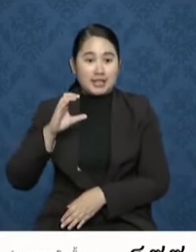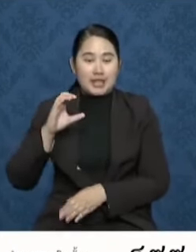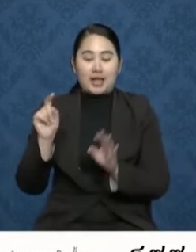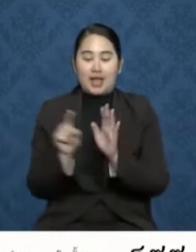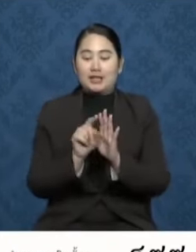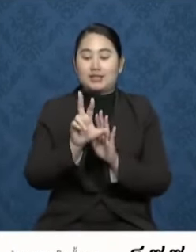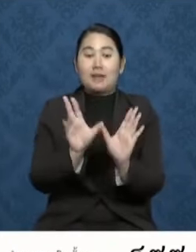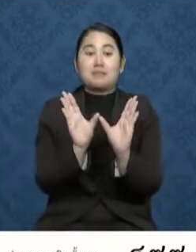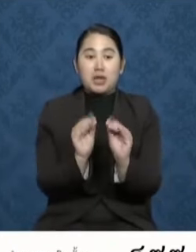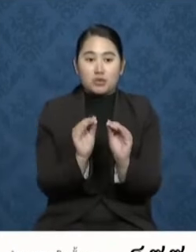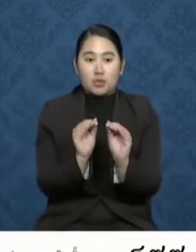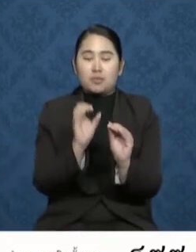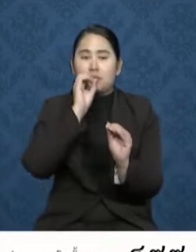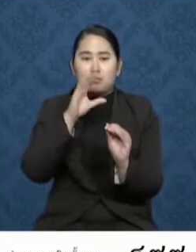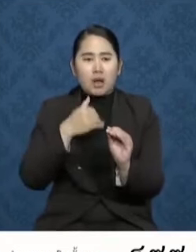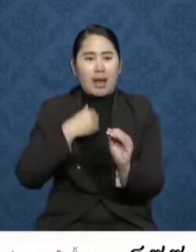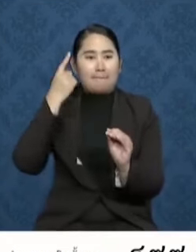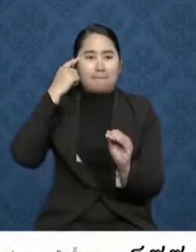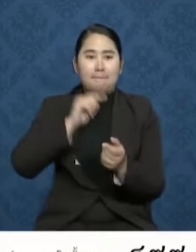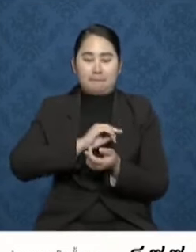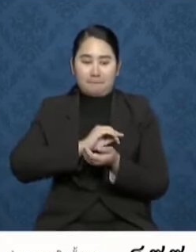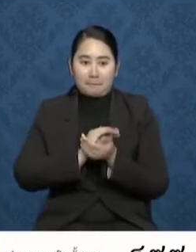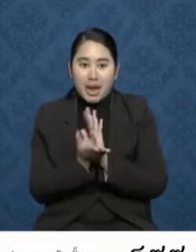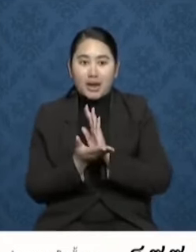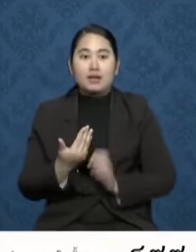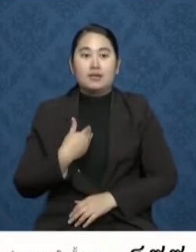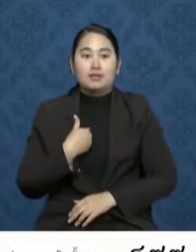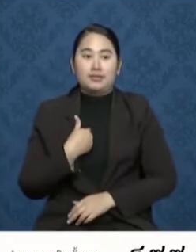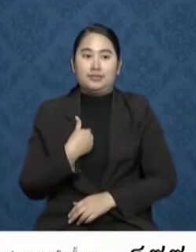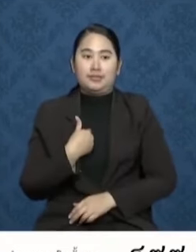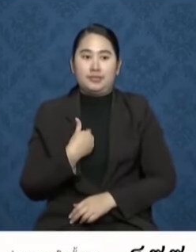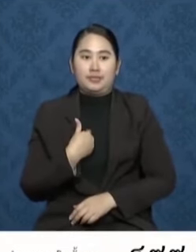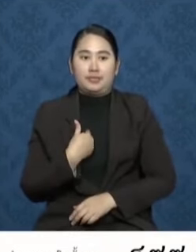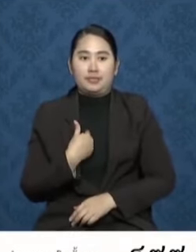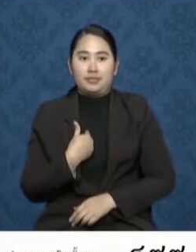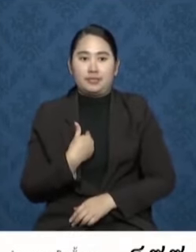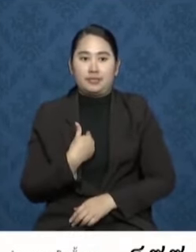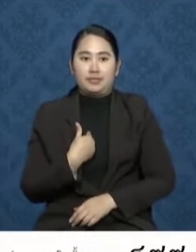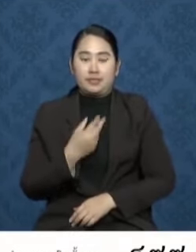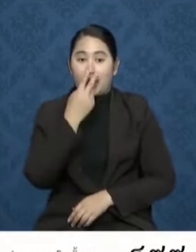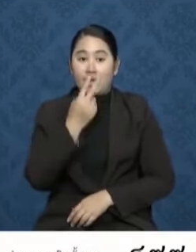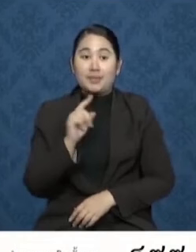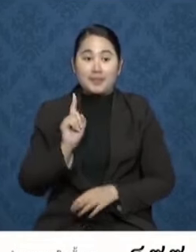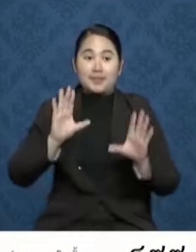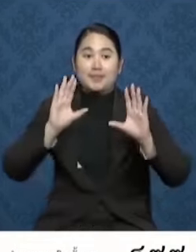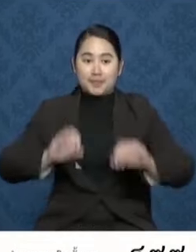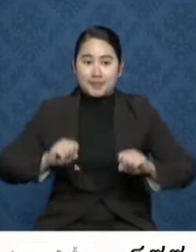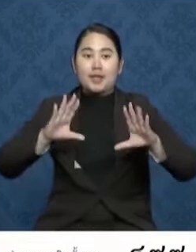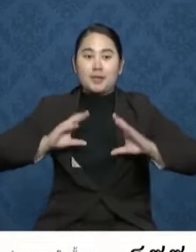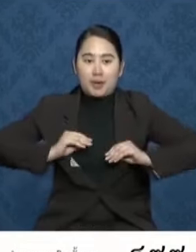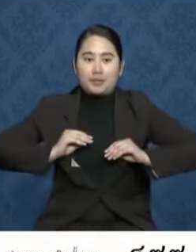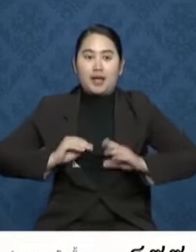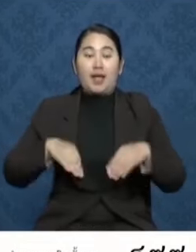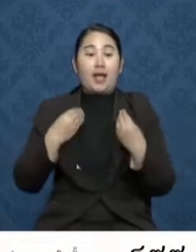30/65กลับลำเอาดื้อๆวงเล็บด้านจากการที่เห็นชอบให้สกพอเปลี่ยนไปมา